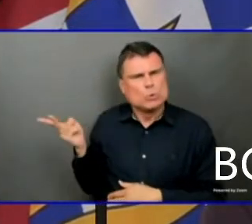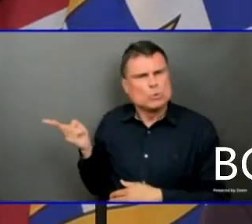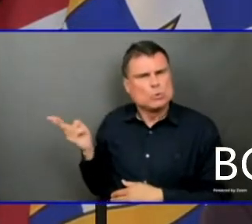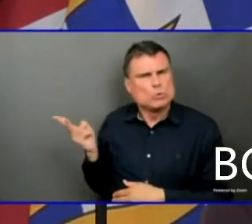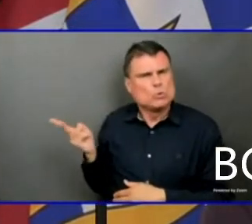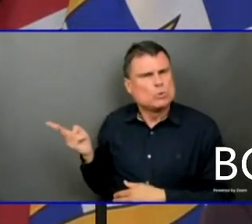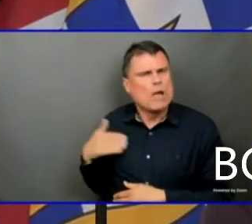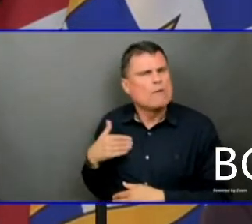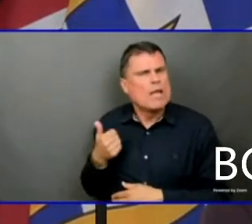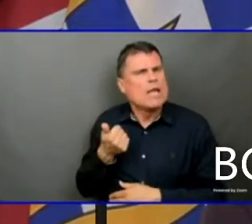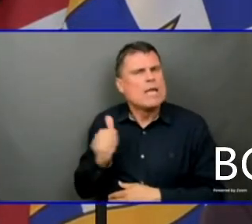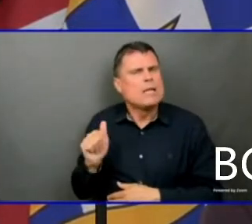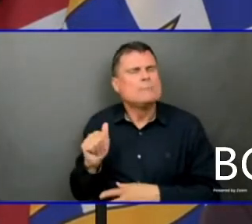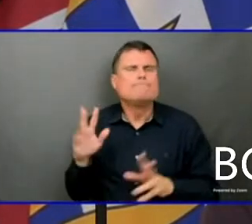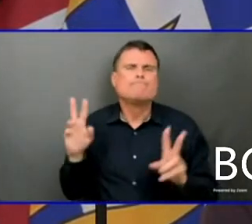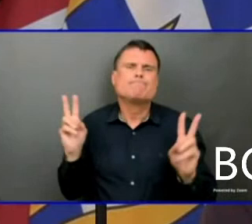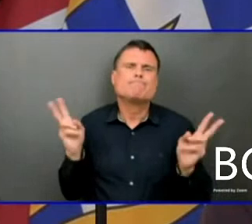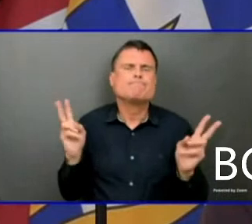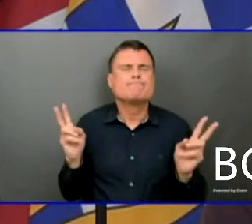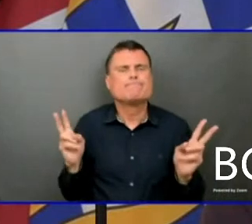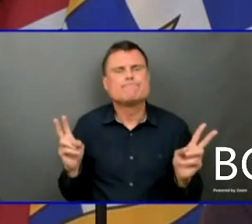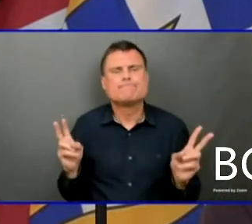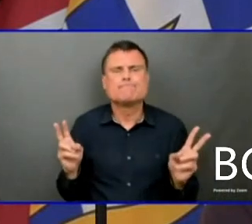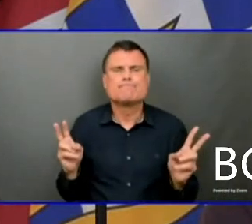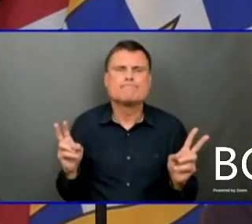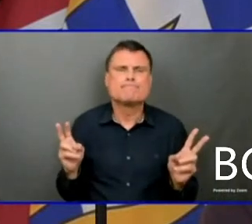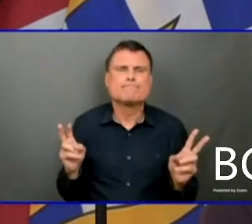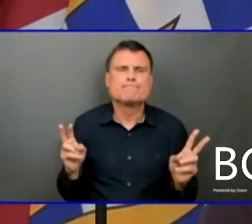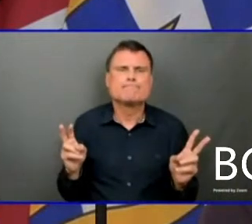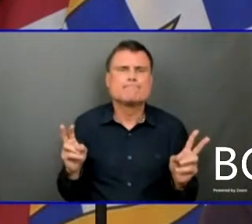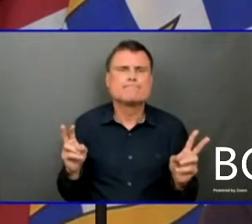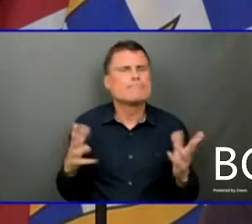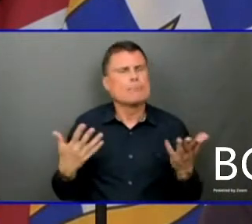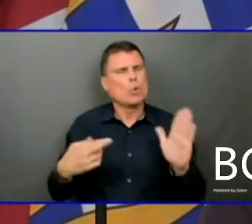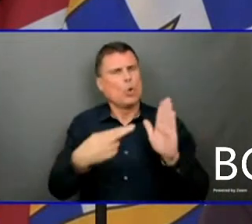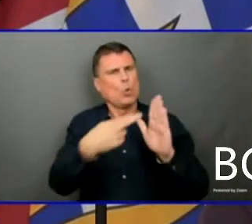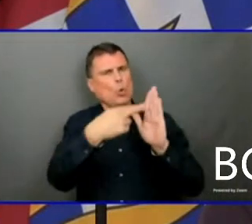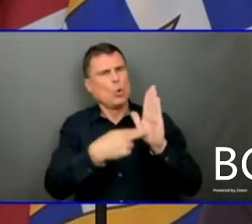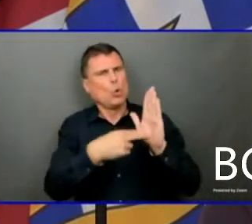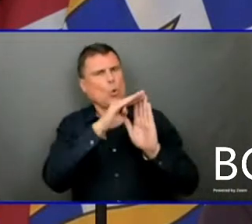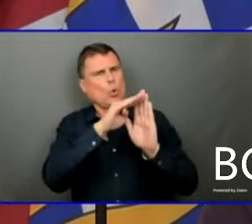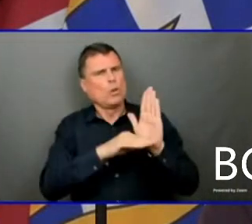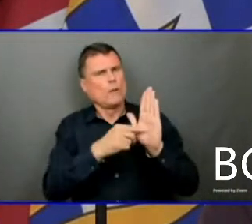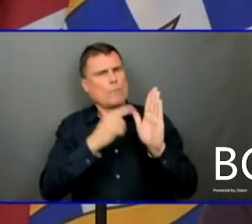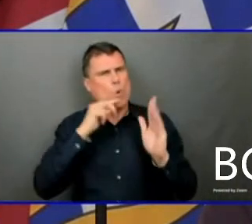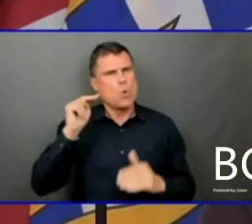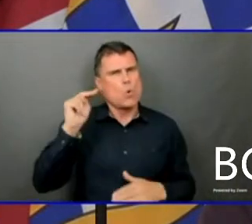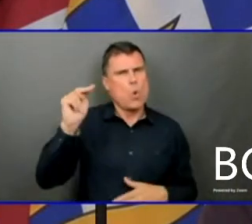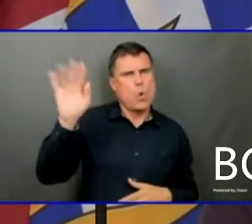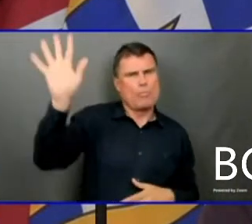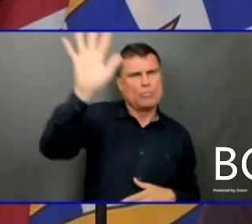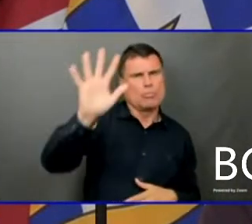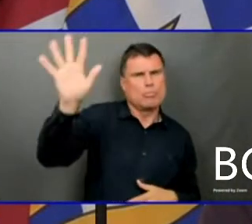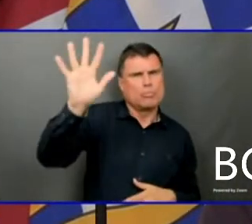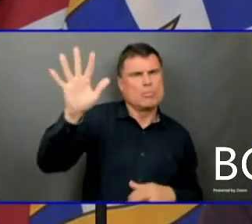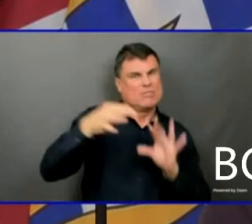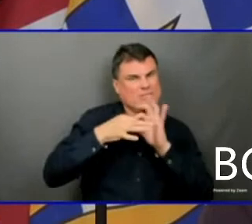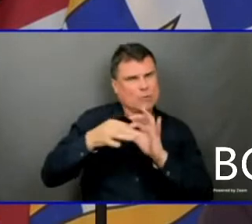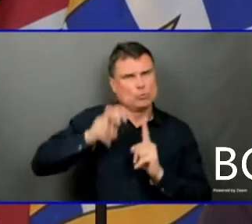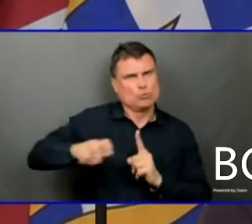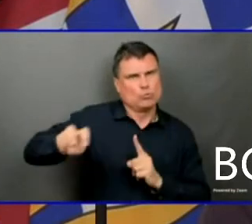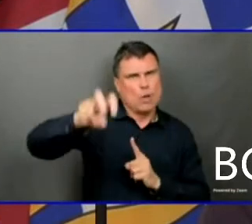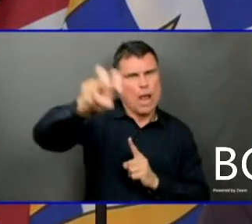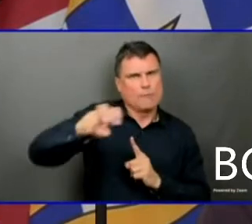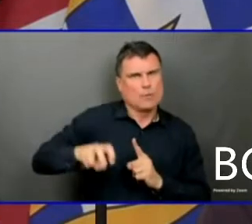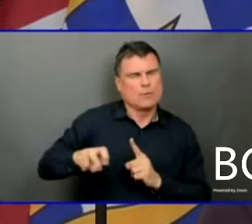being, well, I guess considered for the north as far as travel or stopping transmission or 因为那边还有很高